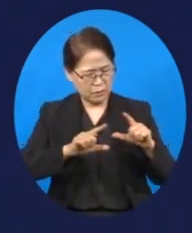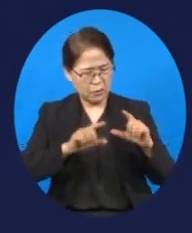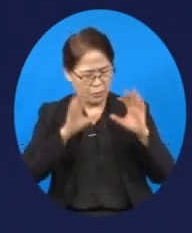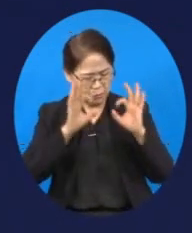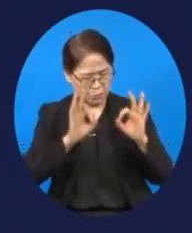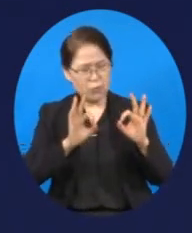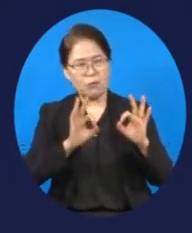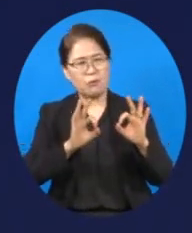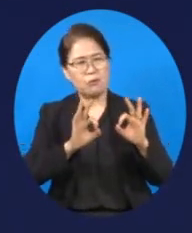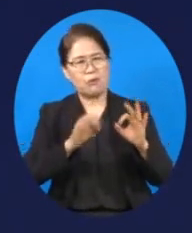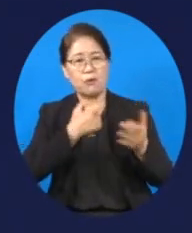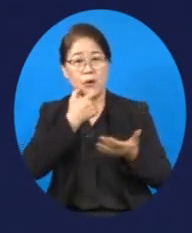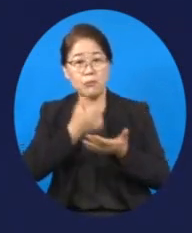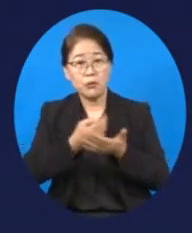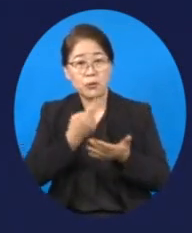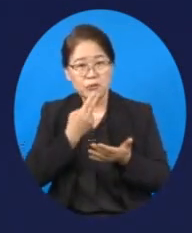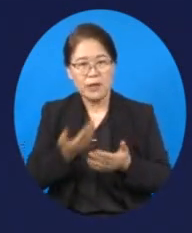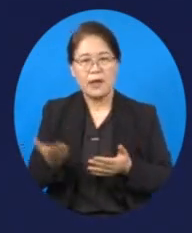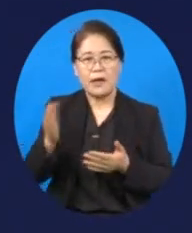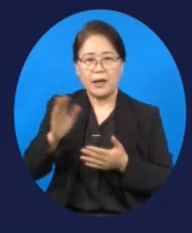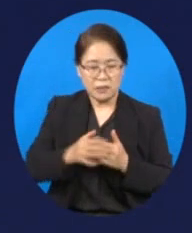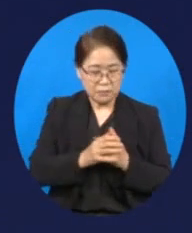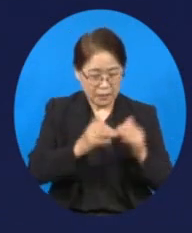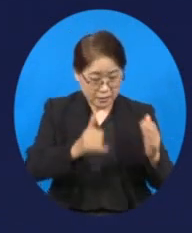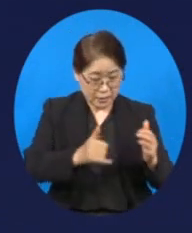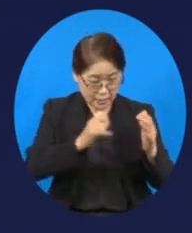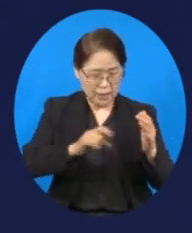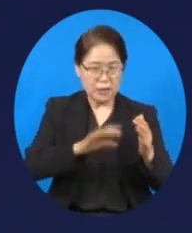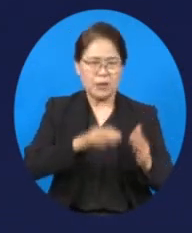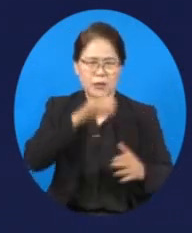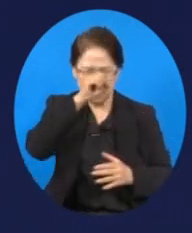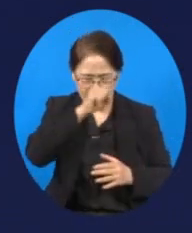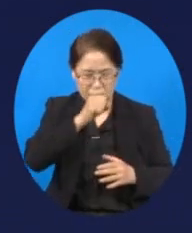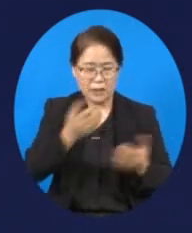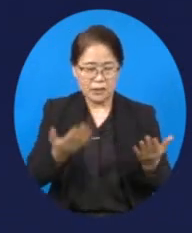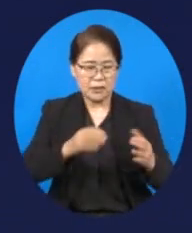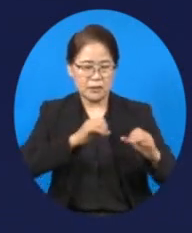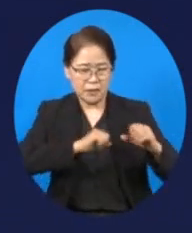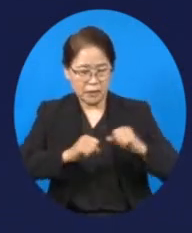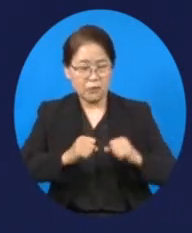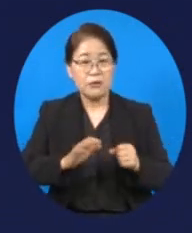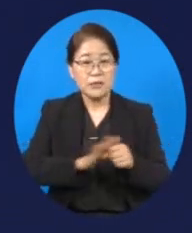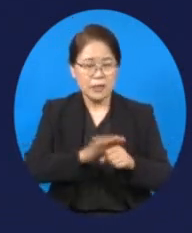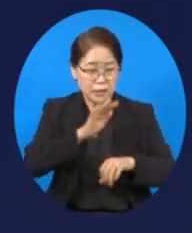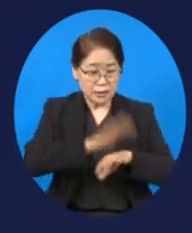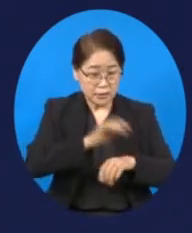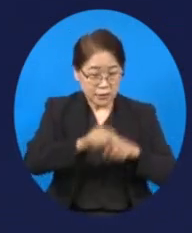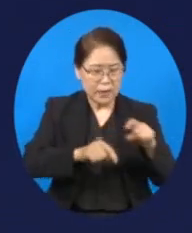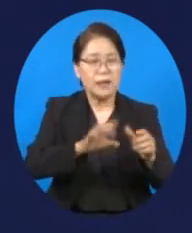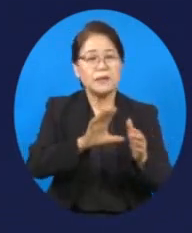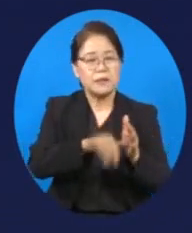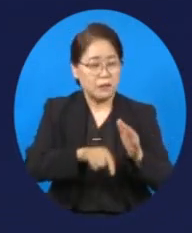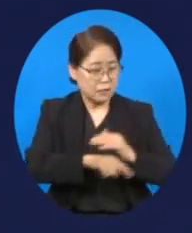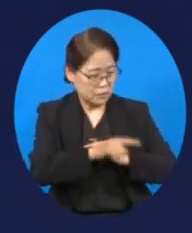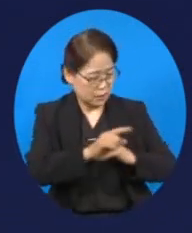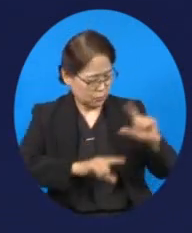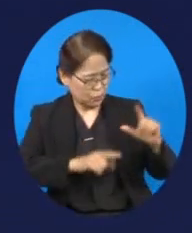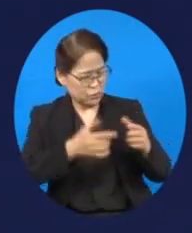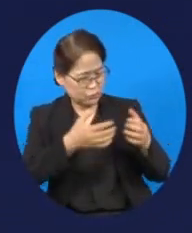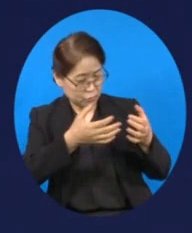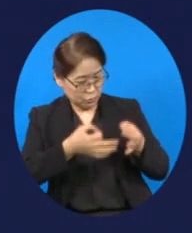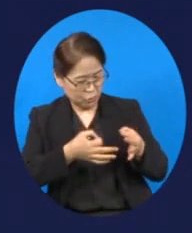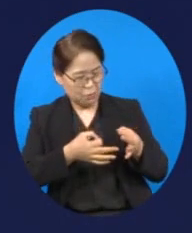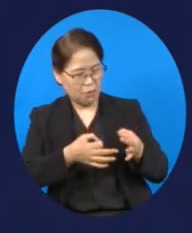그러나 우리가이 땅을 살아가면서 선한 일을 행하고 사랑을 실천하면 그들도 감동을